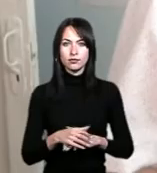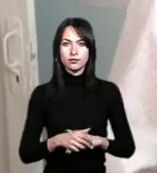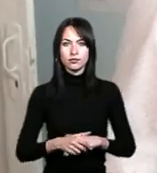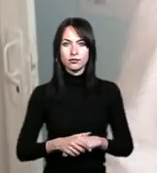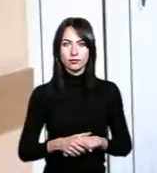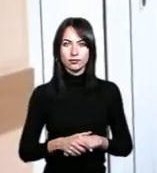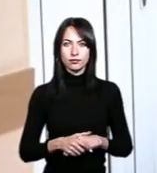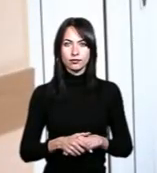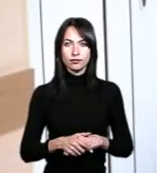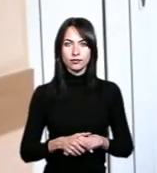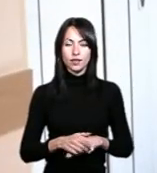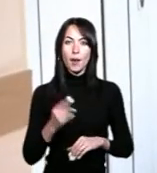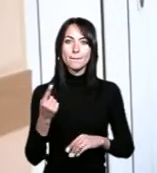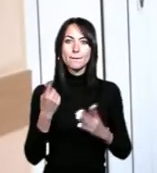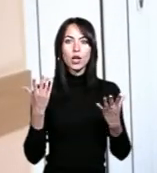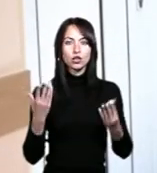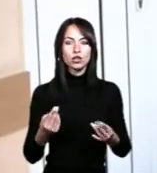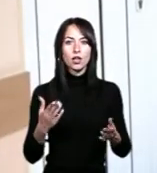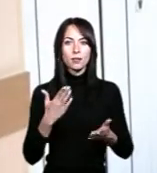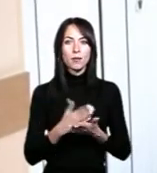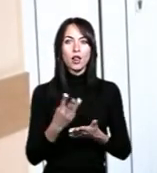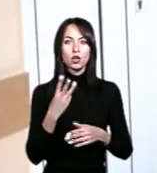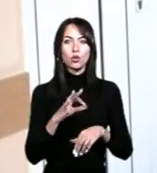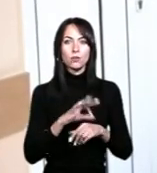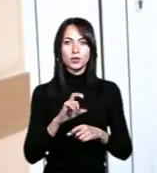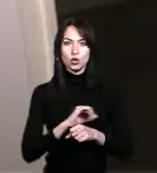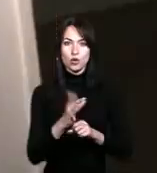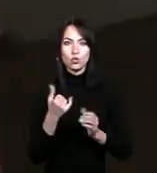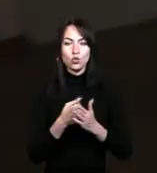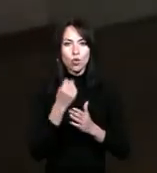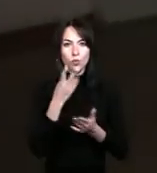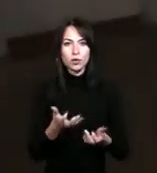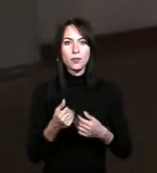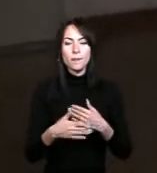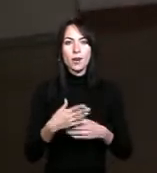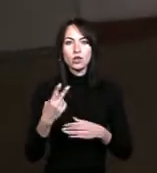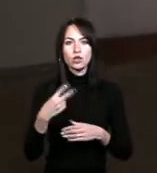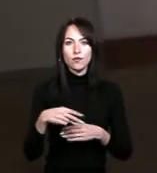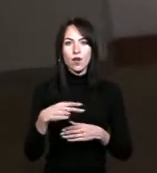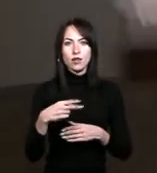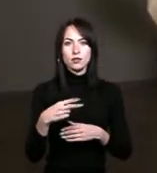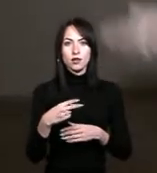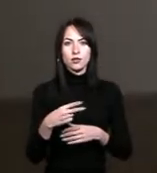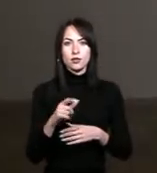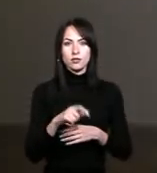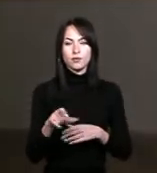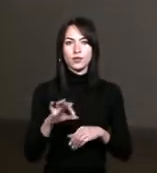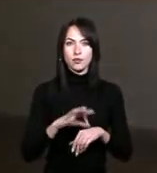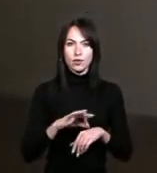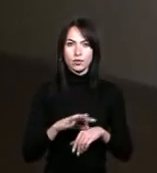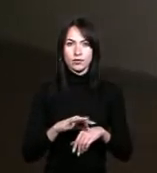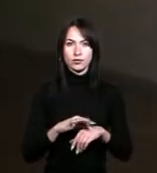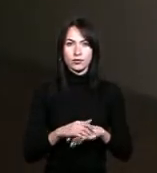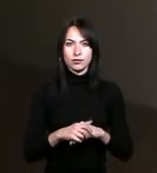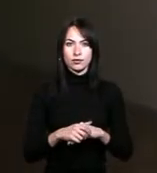далі пішла сортування. У перший день мали трьох пацієнтів з ковід. Сьогодні до обіду прийняли майже 20 швидких. Так, далі проходу